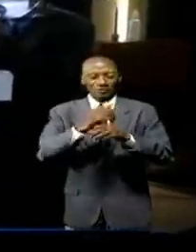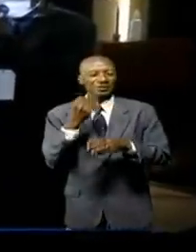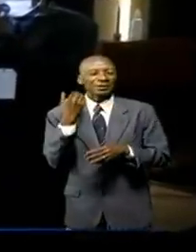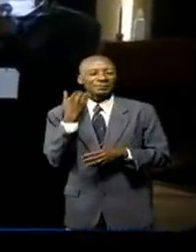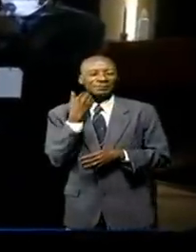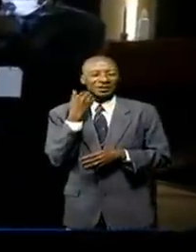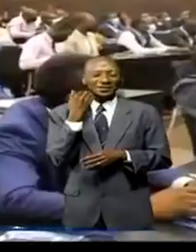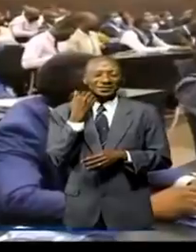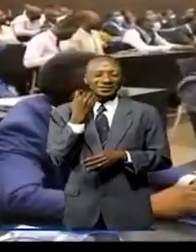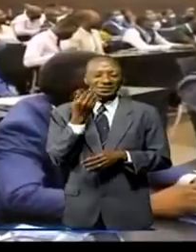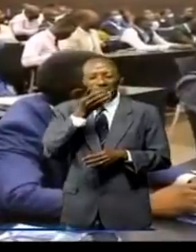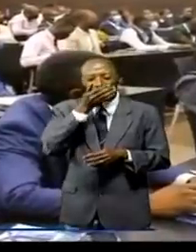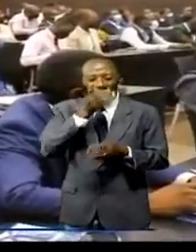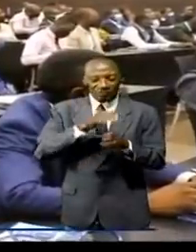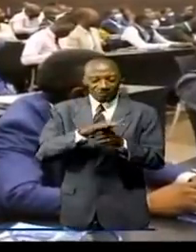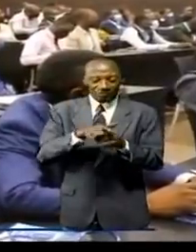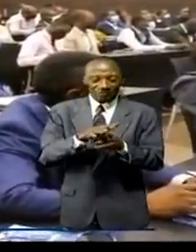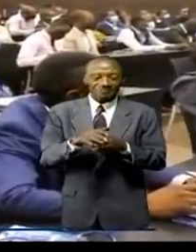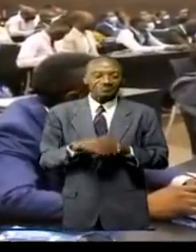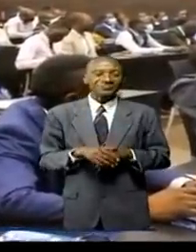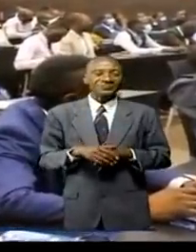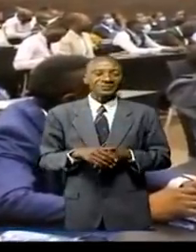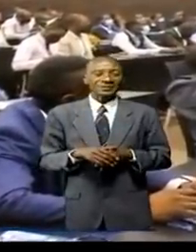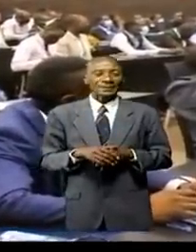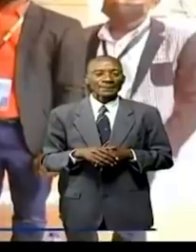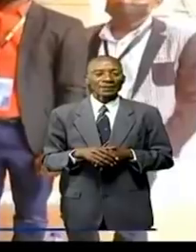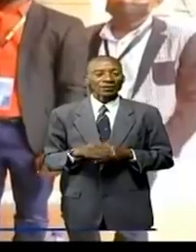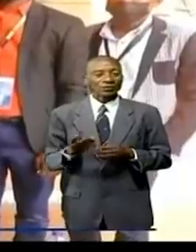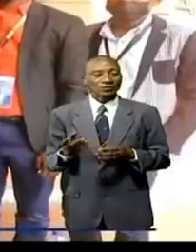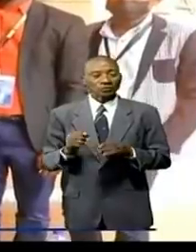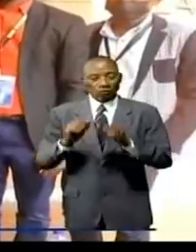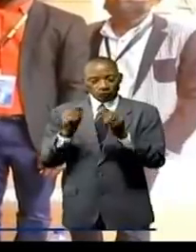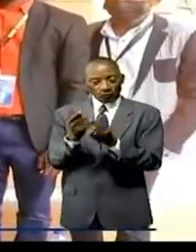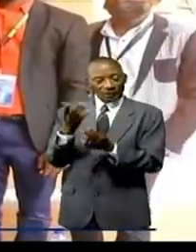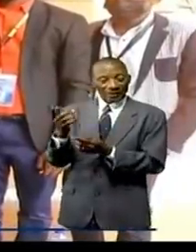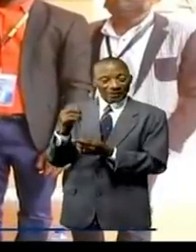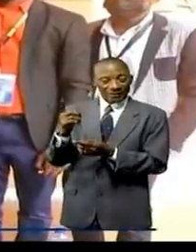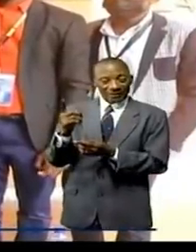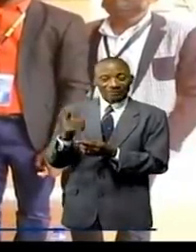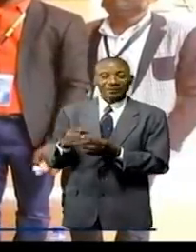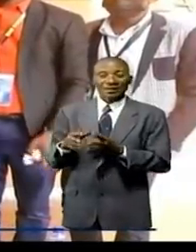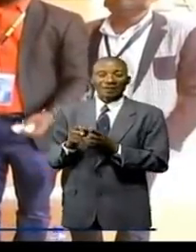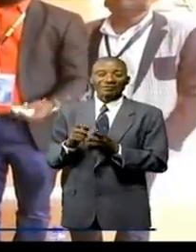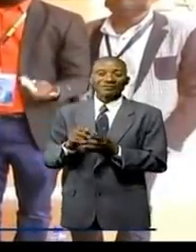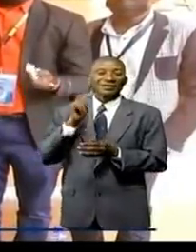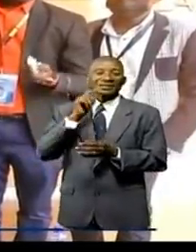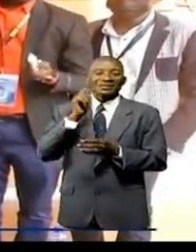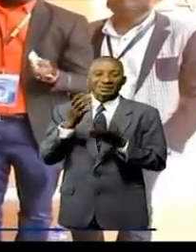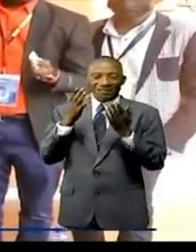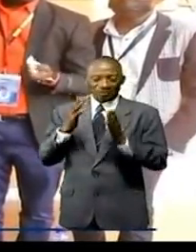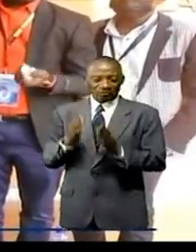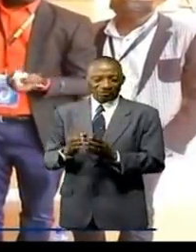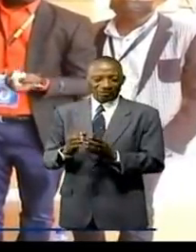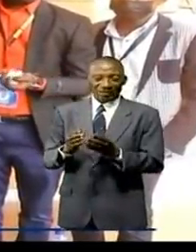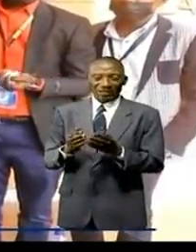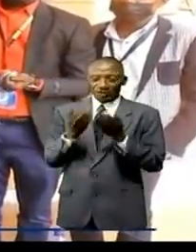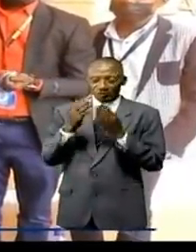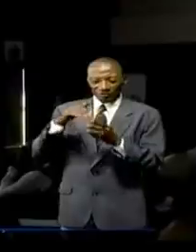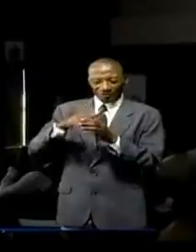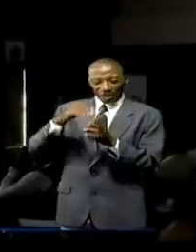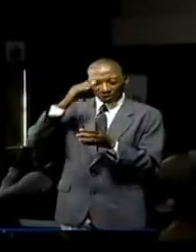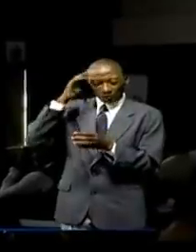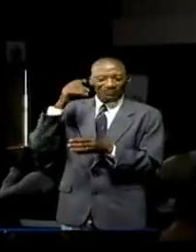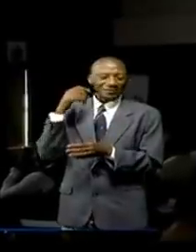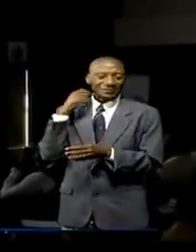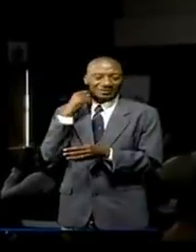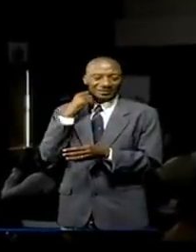par une structure dénommée la Substance Grise qui réunit en son sein les anciens étudiants de la faculté de médecine, les étudiants en